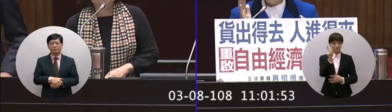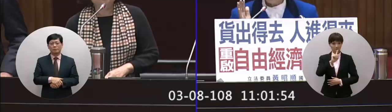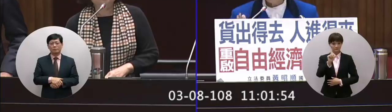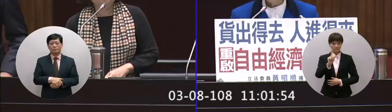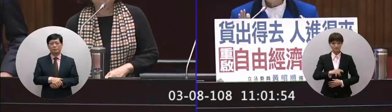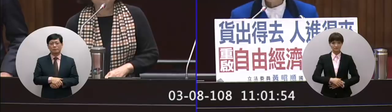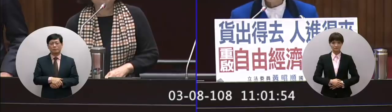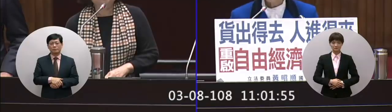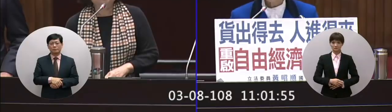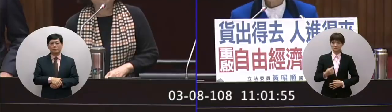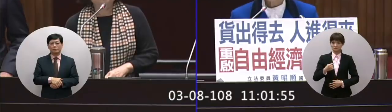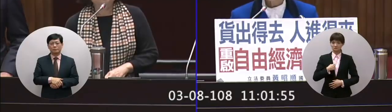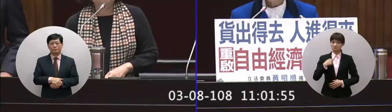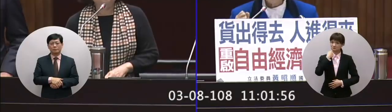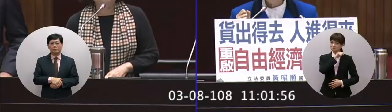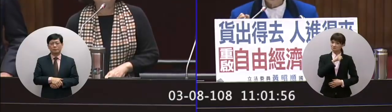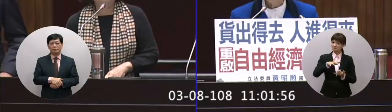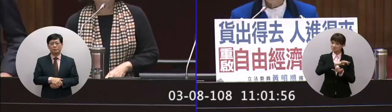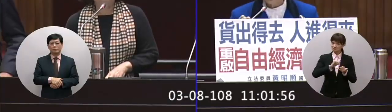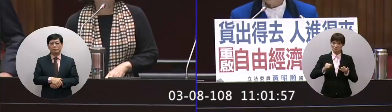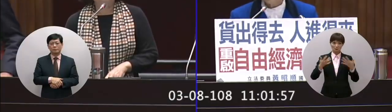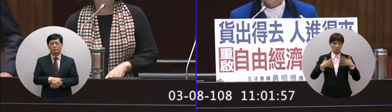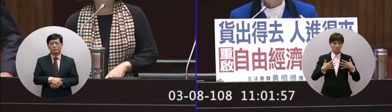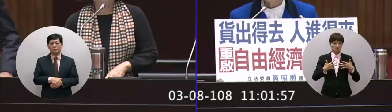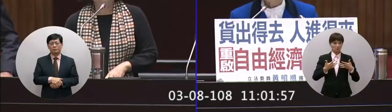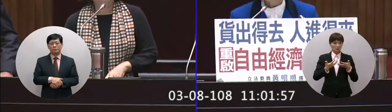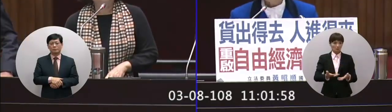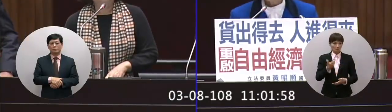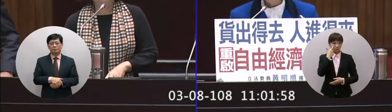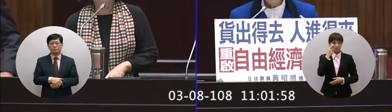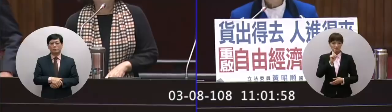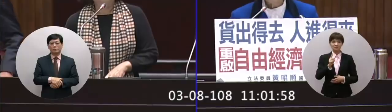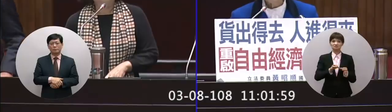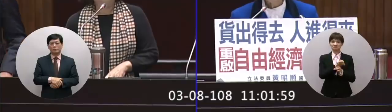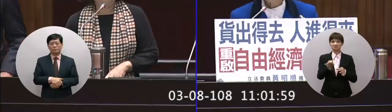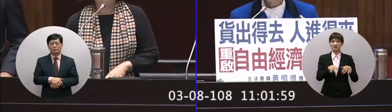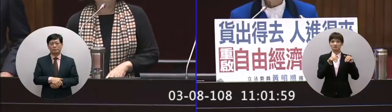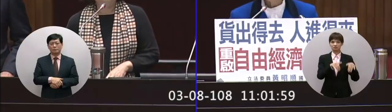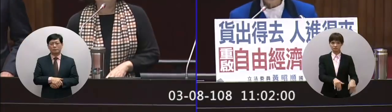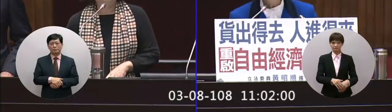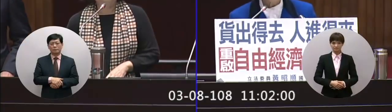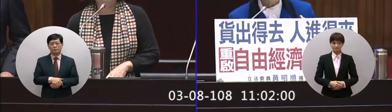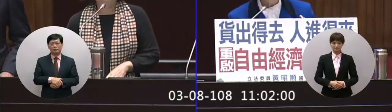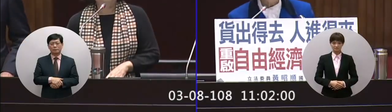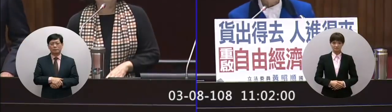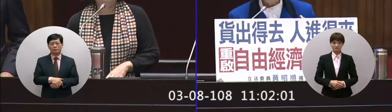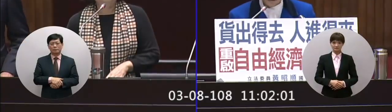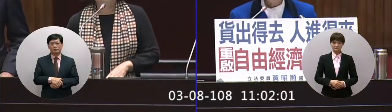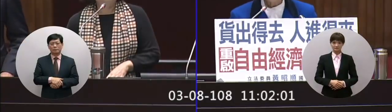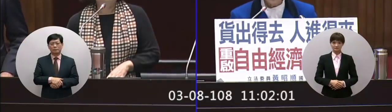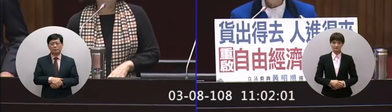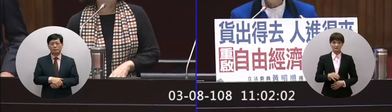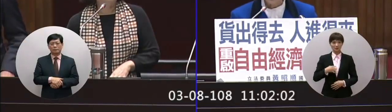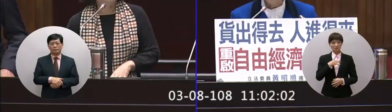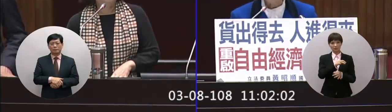为我们整个国家的问题，其实最严重的就是经济。我们在整个的经济没有办法让